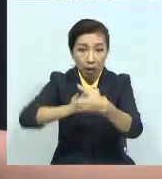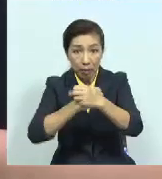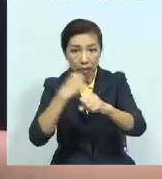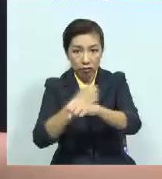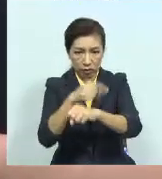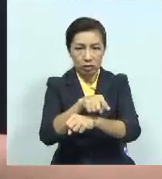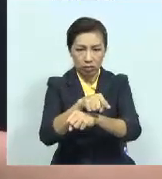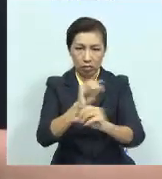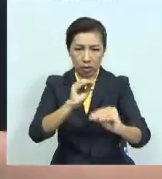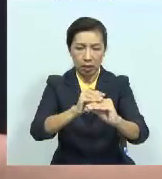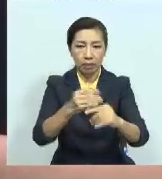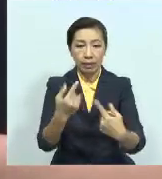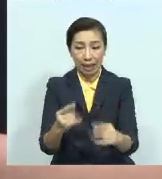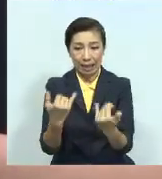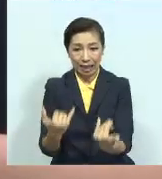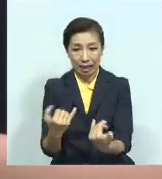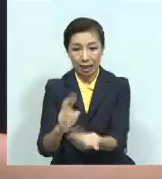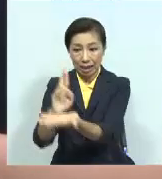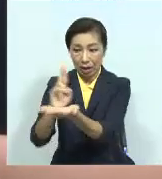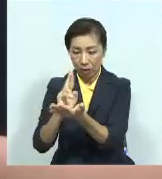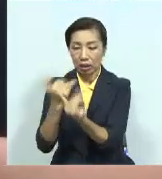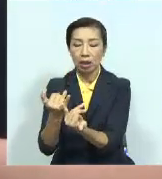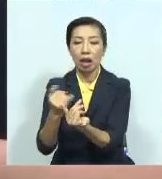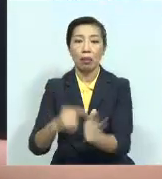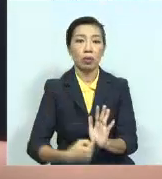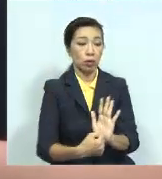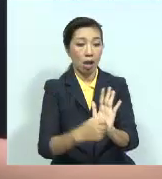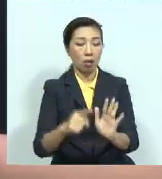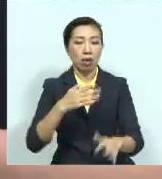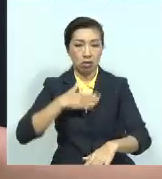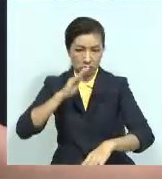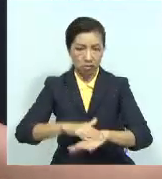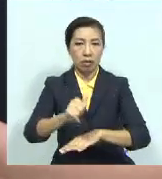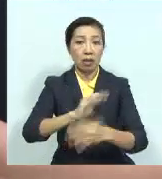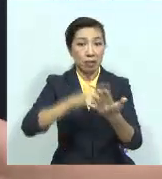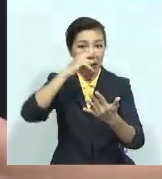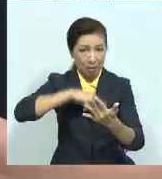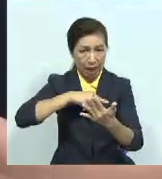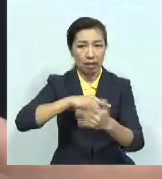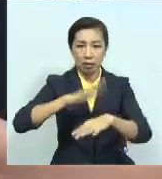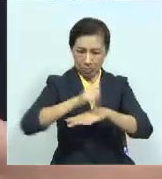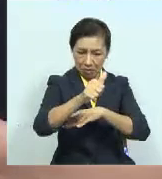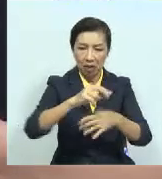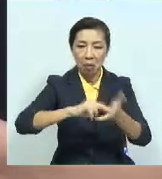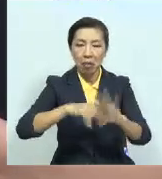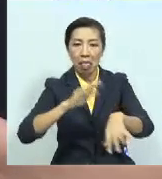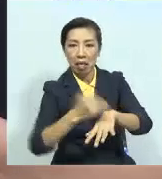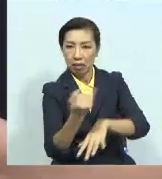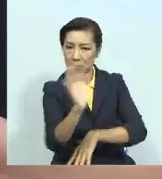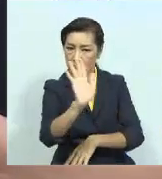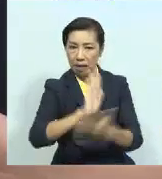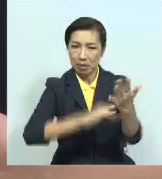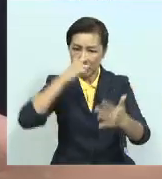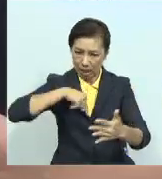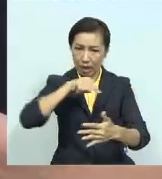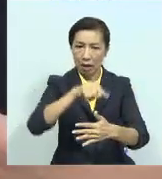มันก็เหมือนกับจุดเริ่มต้นนะครับว่าแบบเป็นการแสดงว่าเรามีความสามารถพอประเทศไทยไม่ใช่ประเทศที่ไม่มีความสามารถครับประเทศไทยเนี่ยเป็นประเ